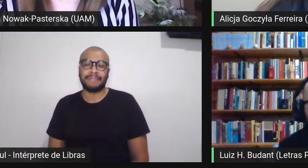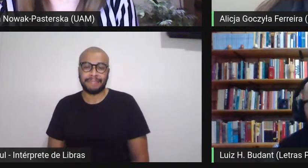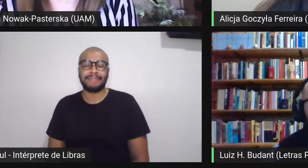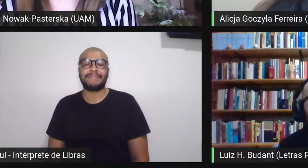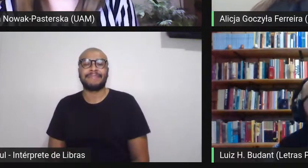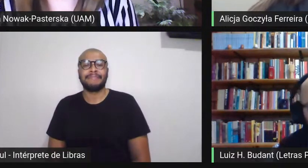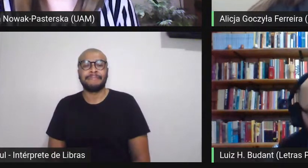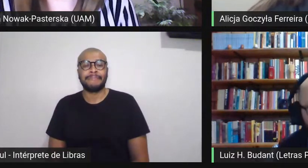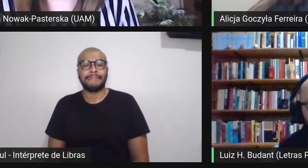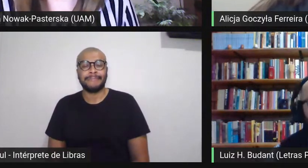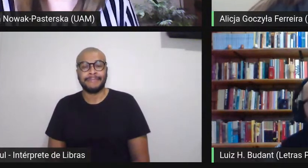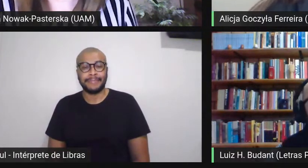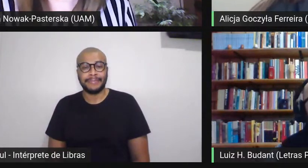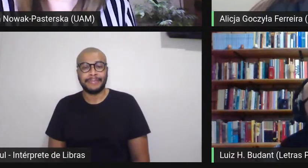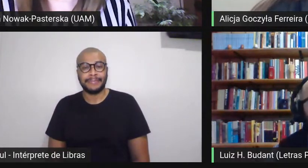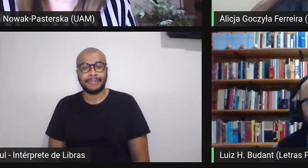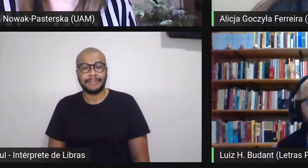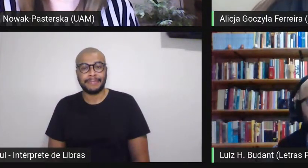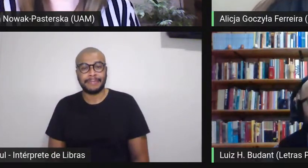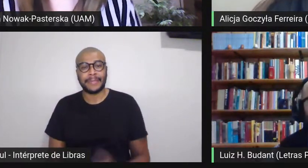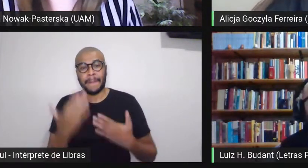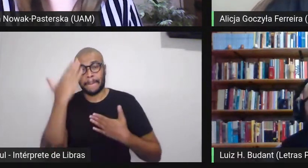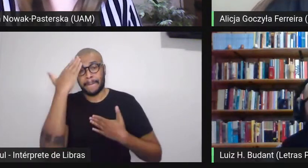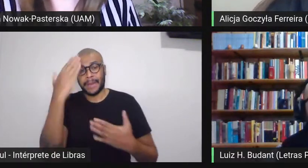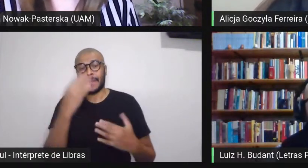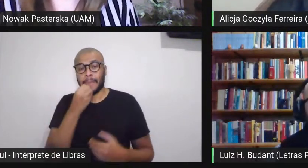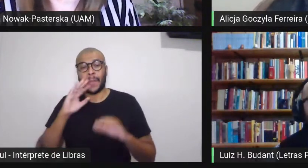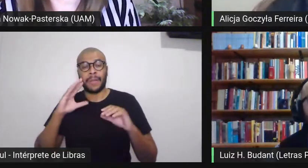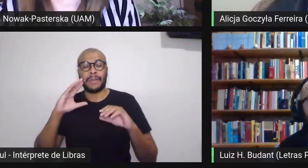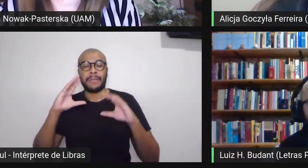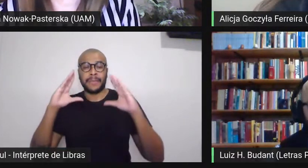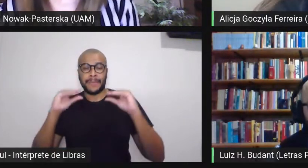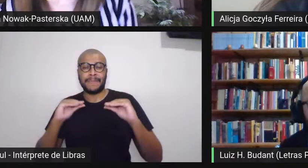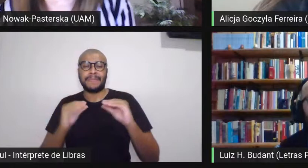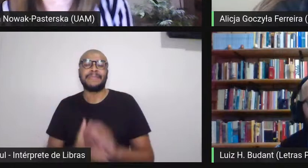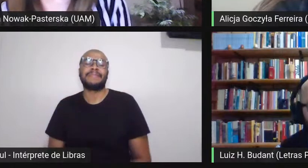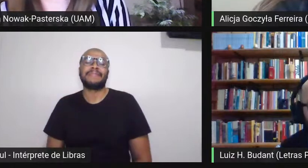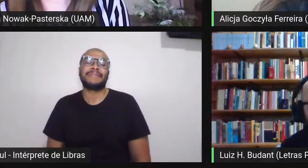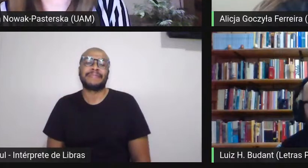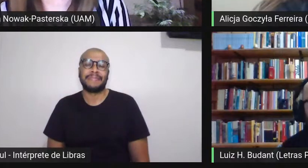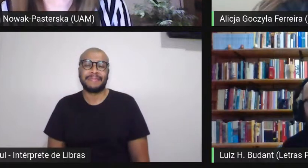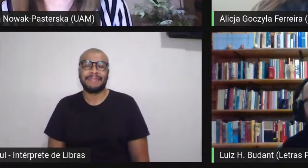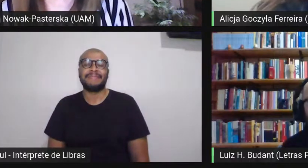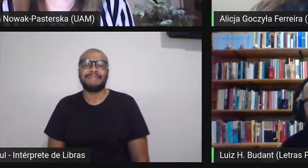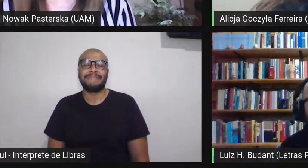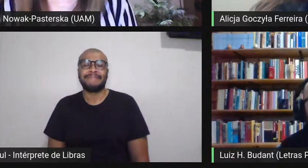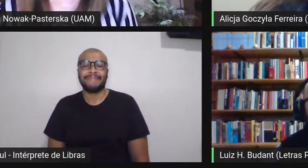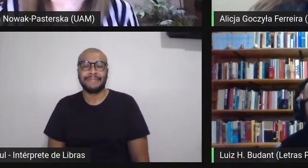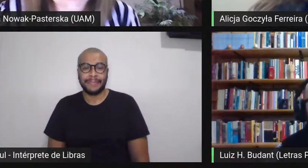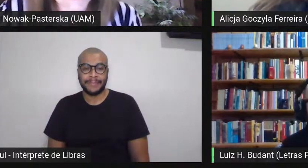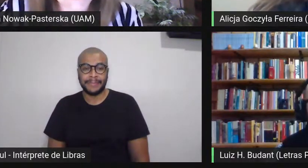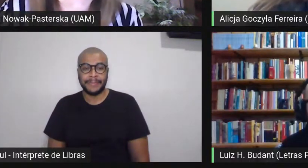Dziękujemy bardzo. Dziękujemy Muito bardzo. Obrigada. Boa noite. Dobranoc. Dziękujemy. Dobranoc. Dobranoc.